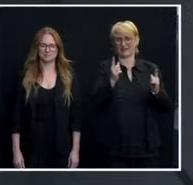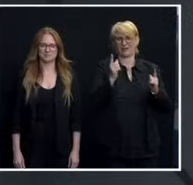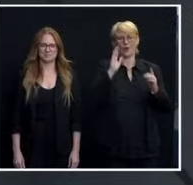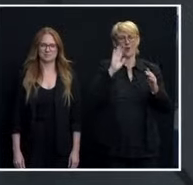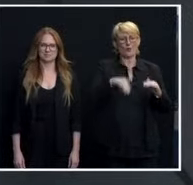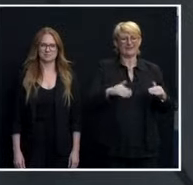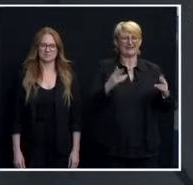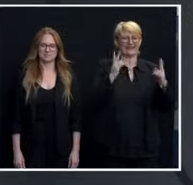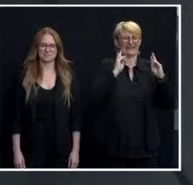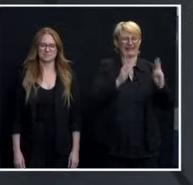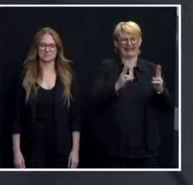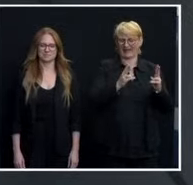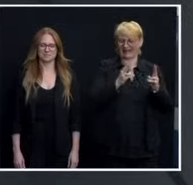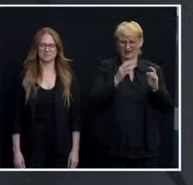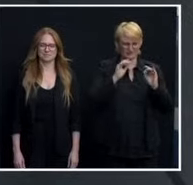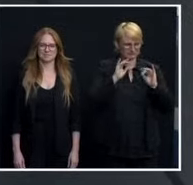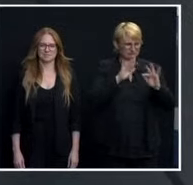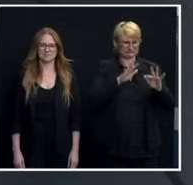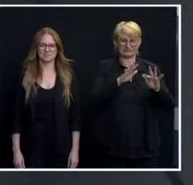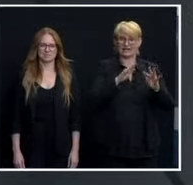widerfahren ist,